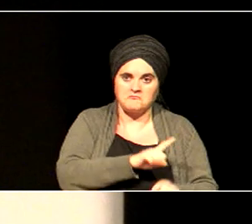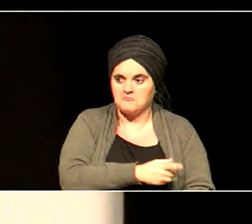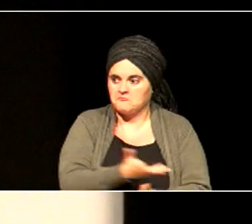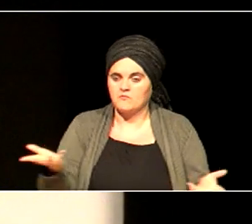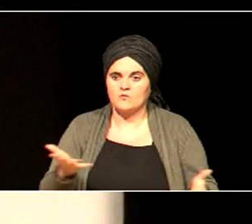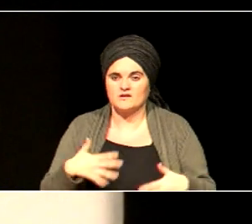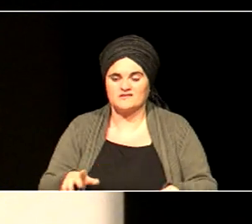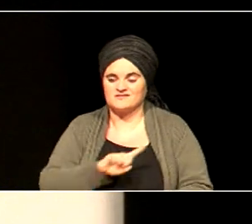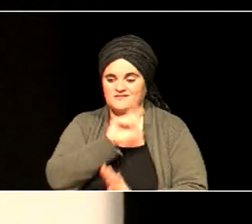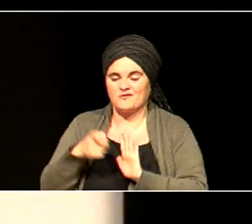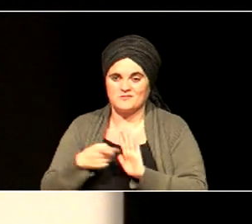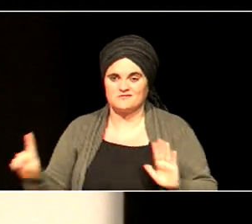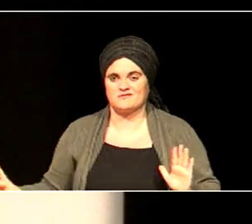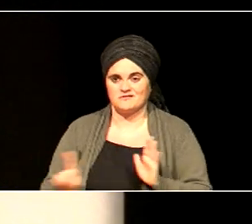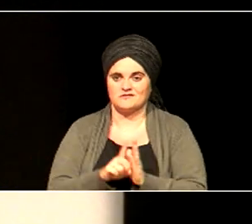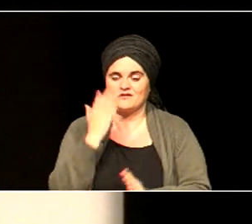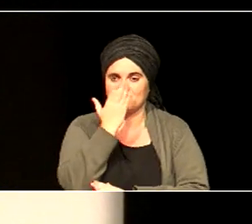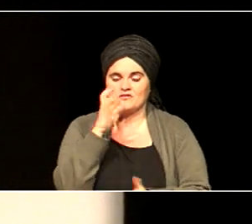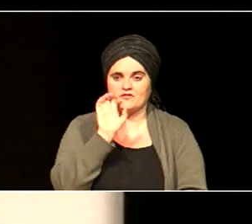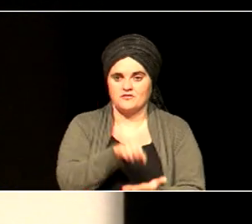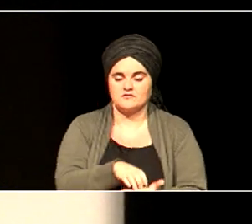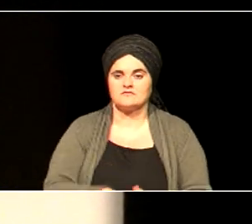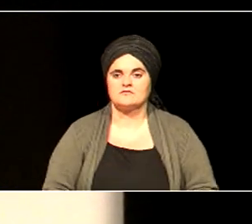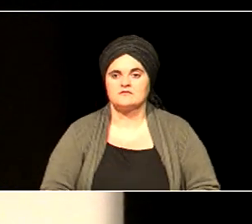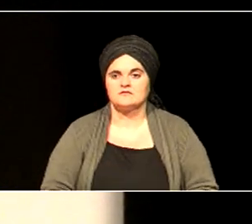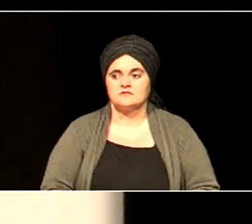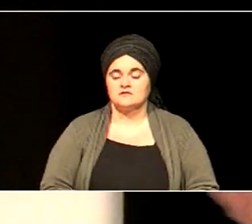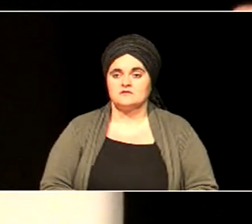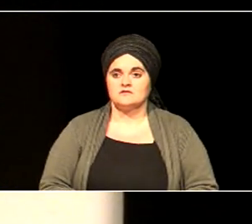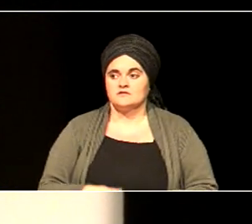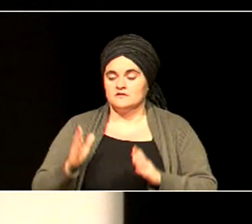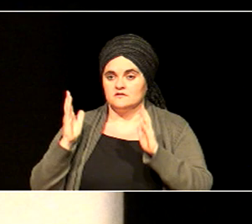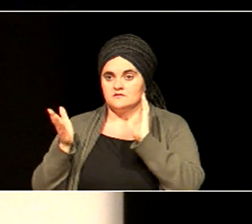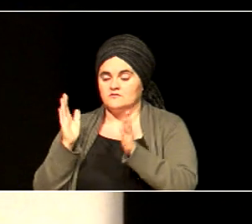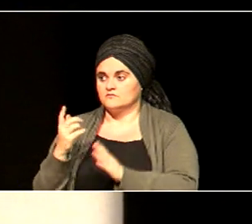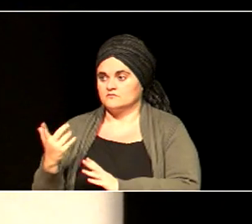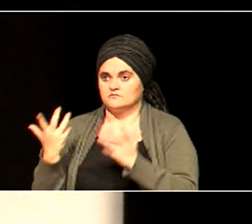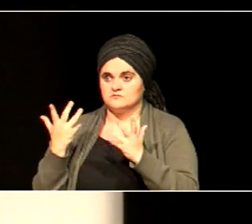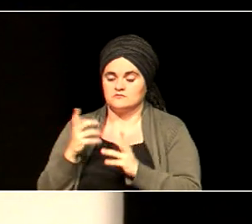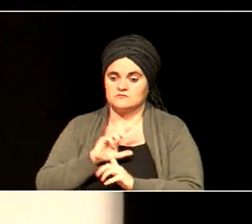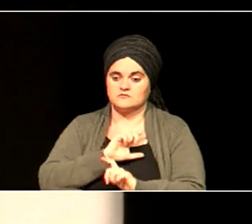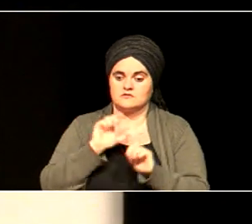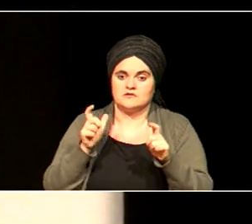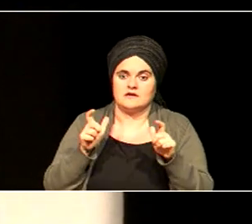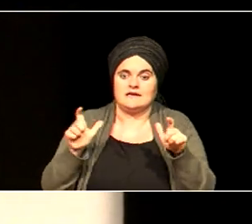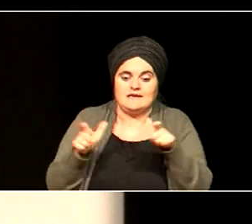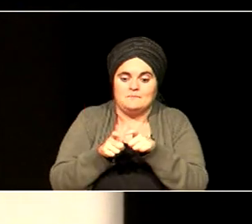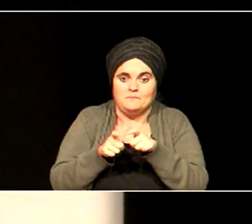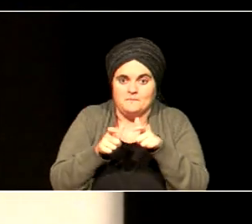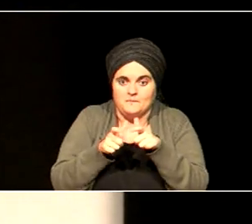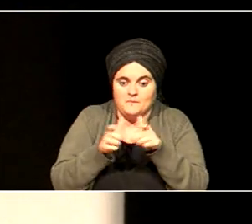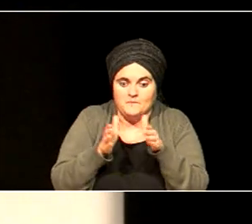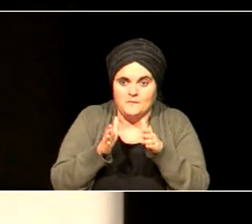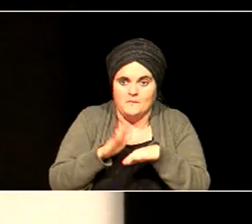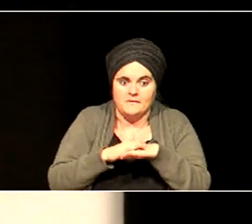Terapeutak, hasieratik, komentatu zigun nola sartu behar genduen, mini-ekipoa eskolan ikasle horren jarraipena egiteko. Eta